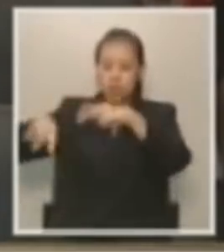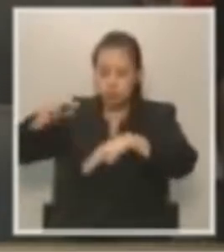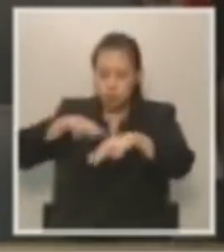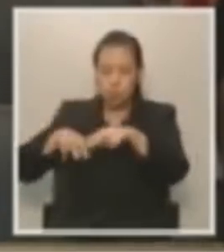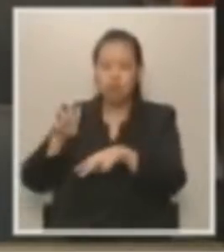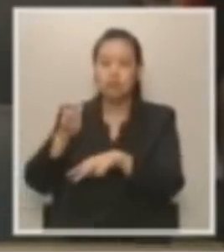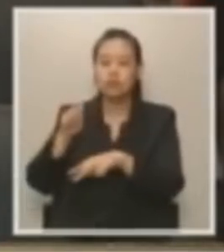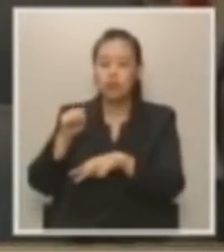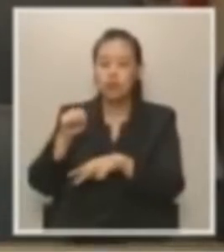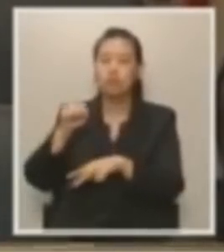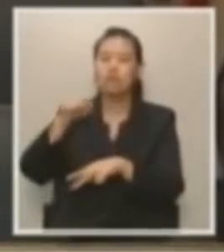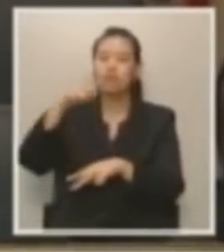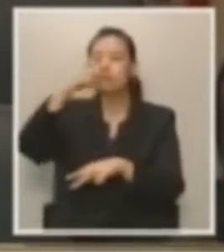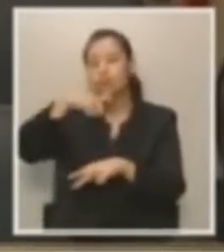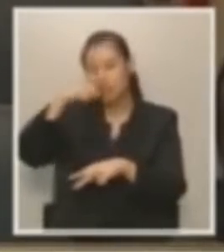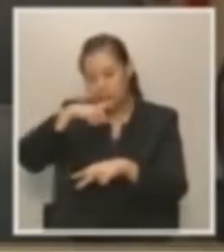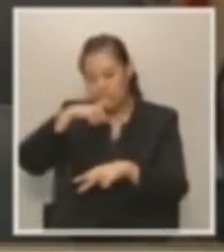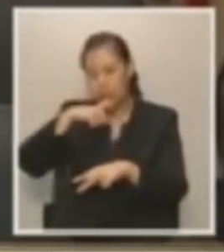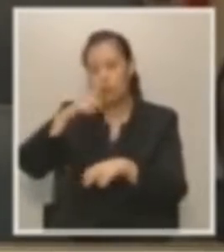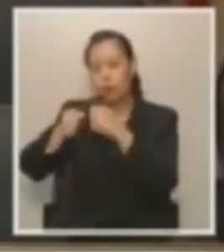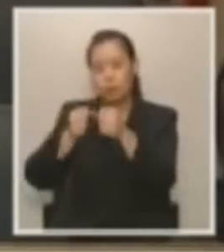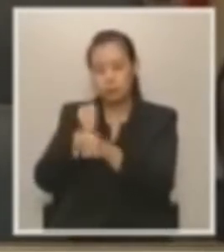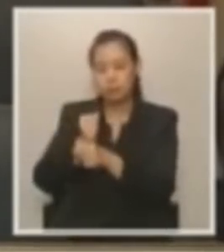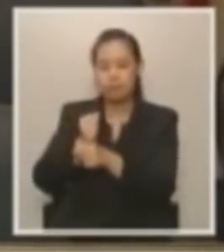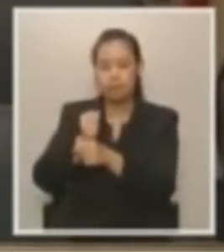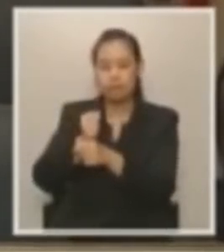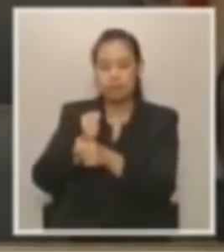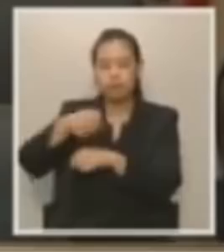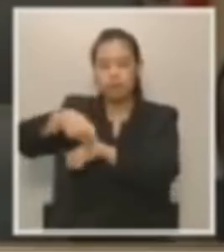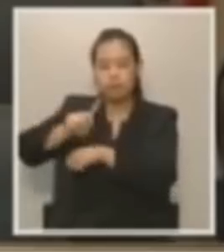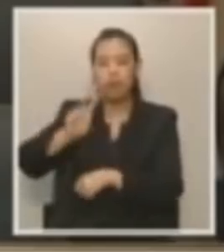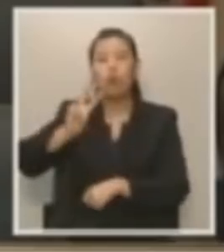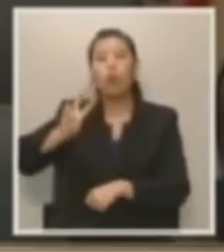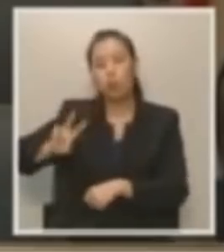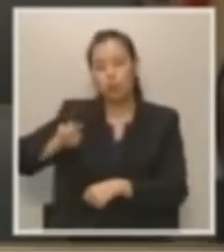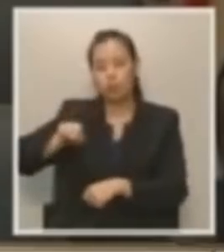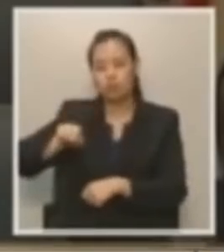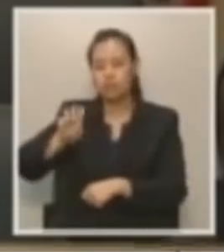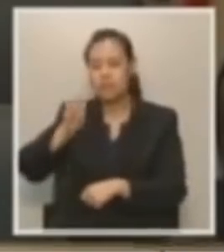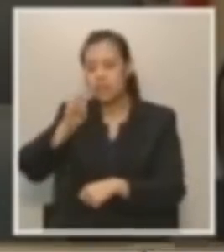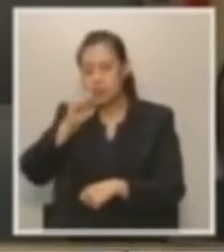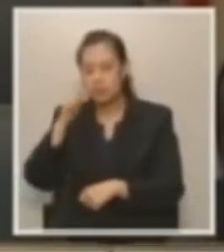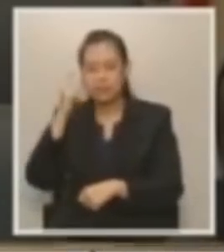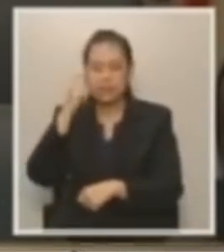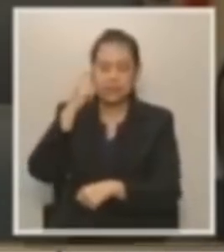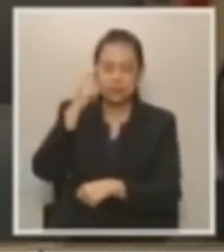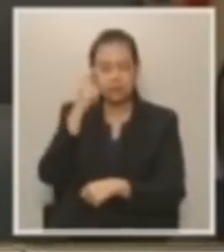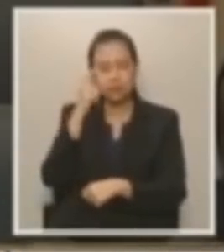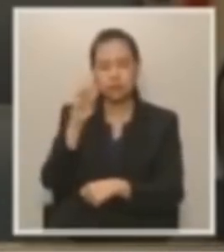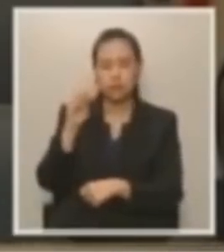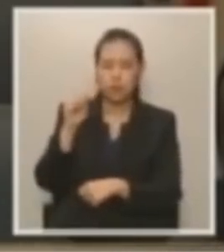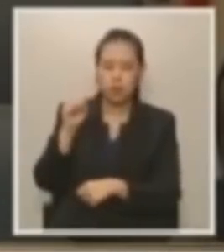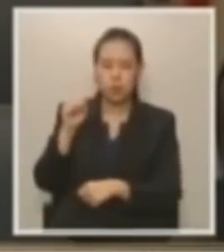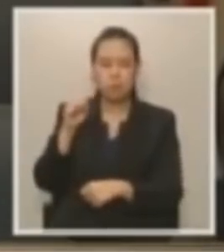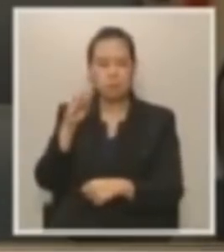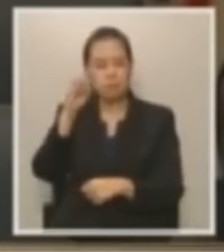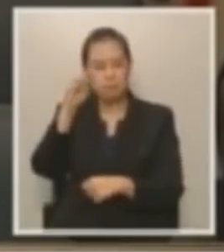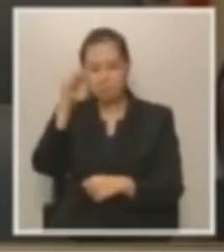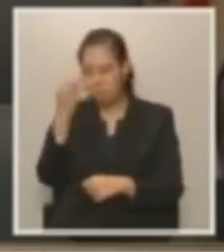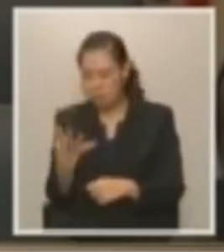ชาภาษาไทยประถมศึกษาปีที่6แน่นอนค่ะดิฉันไม่ได้อยากให้เด็กๆไทยสอบเยอะแย